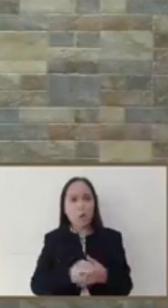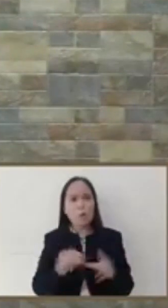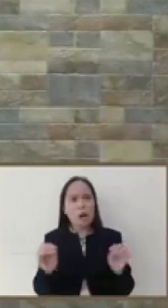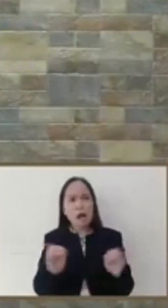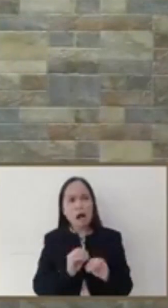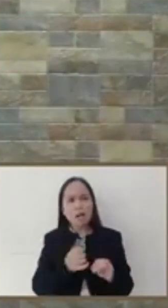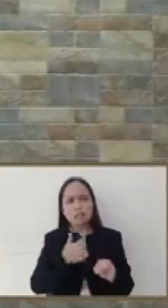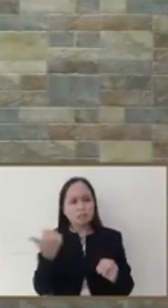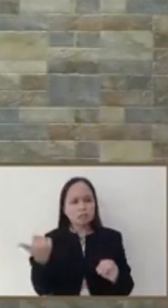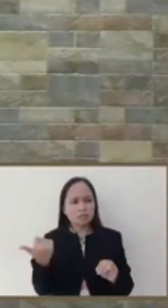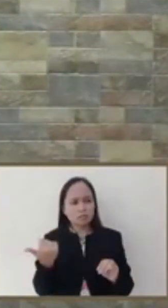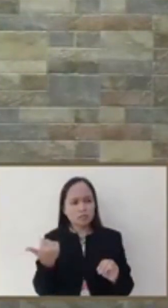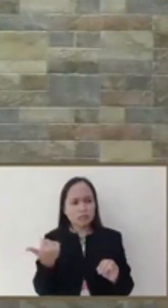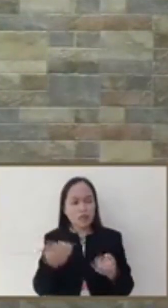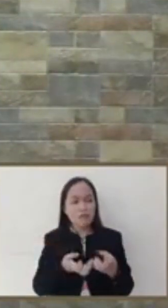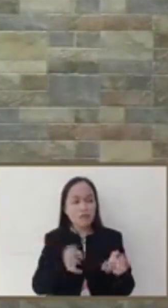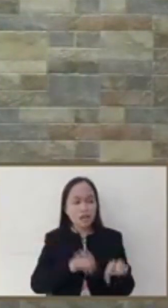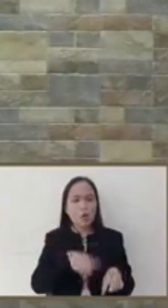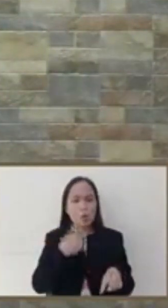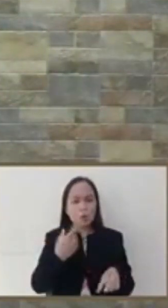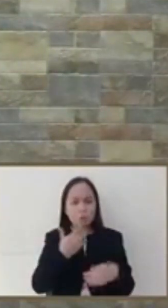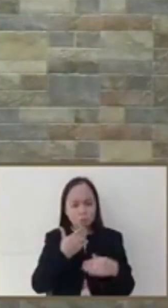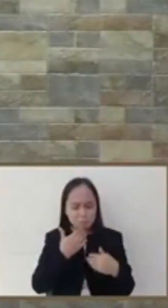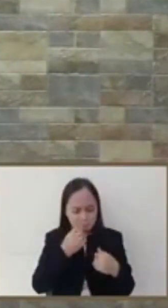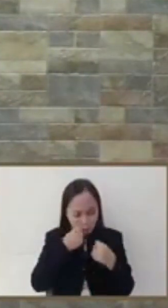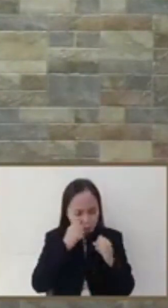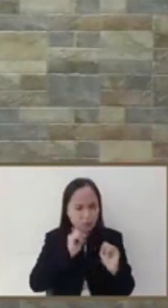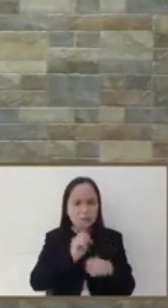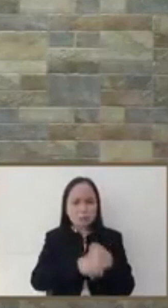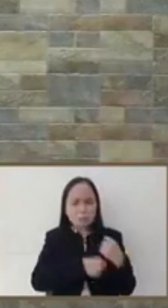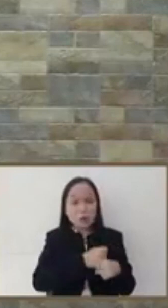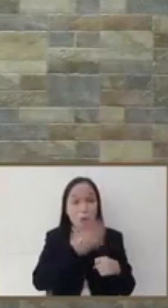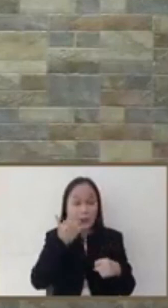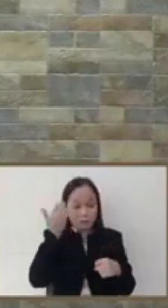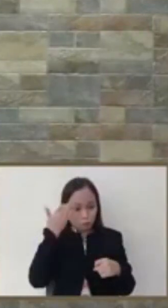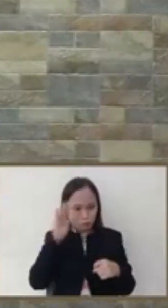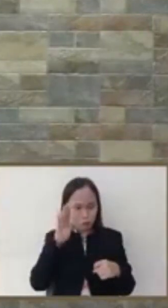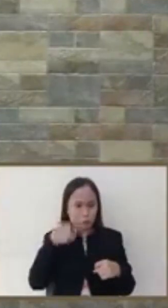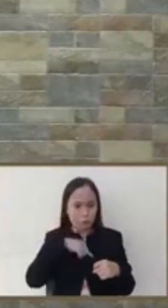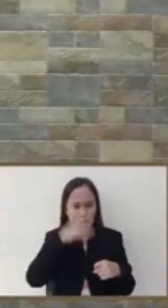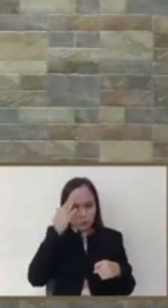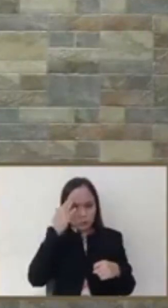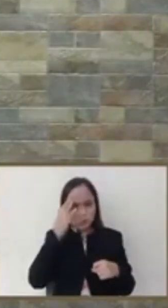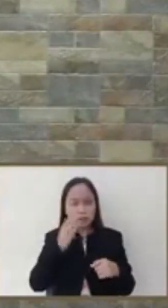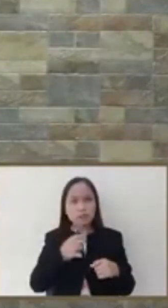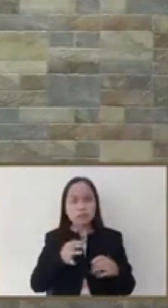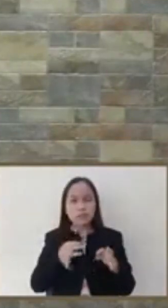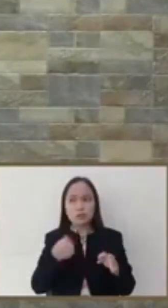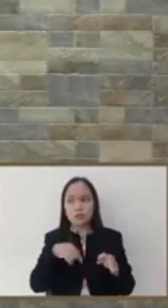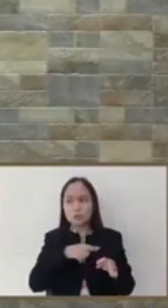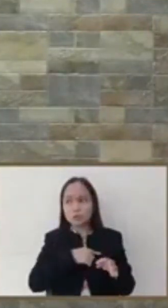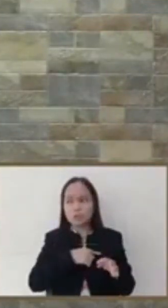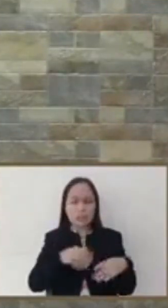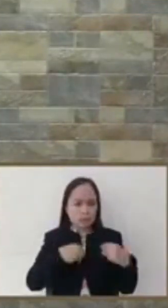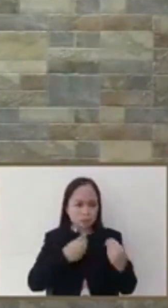atin o binibigay sa atin, mabatid, kundi kapighatian. Sapagkat alam po natin, imagine, nilagak mo na ang puso